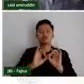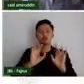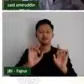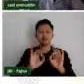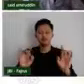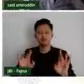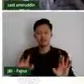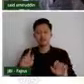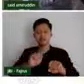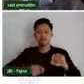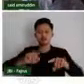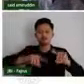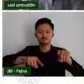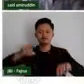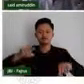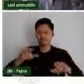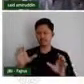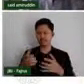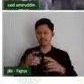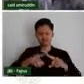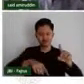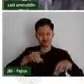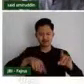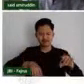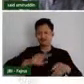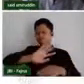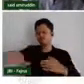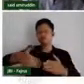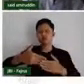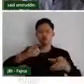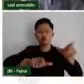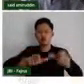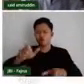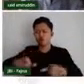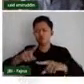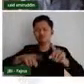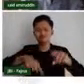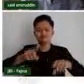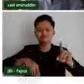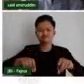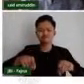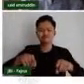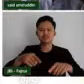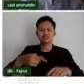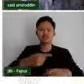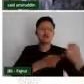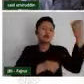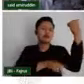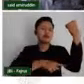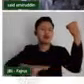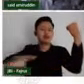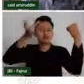ada keberagaman dengan segala hal keberagaman mereka termasuk keberagaman daya tangkap mereka. Jadi,